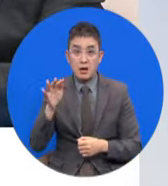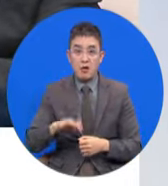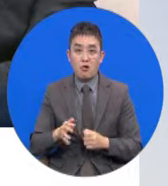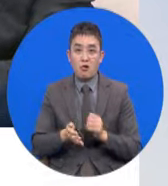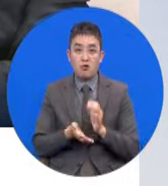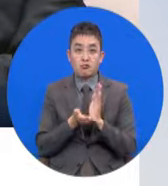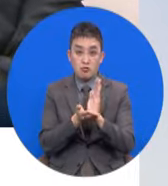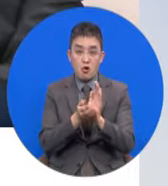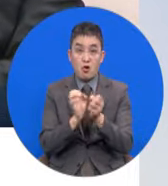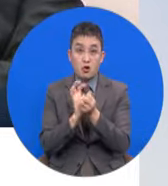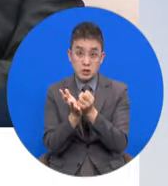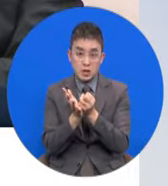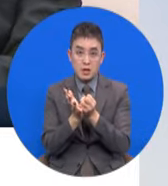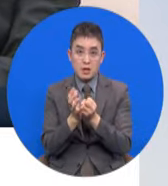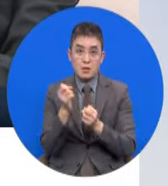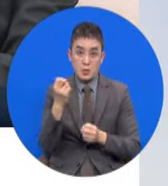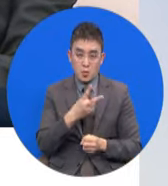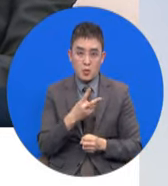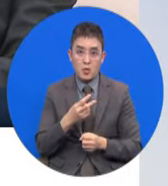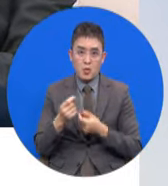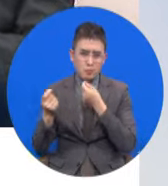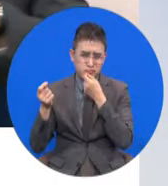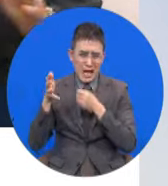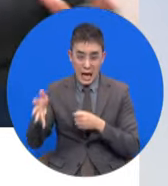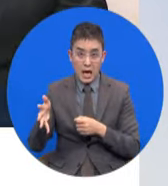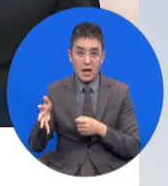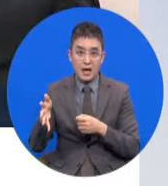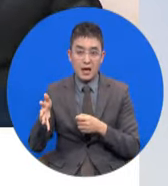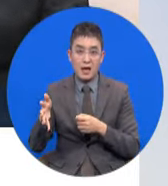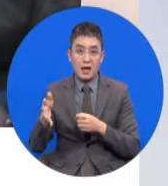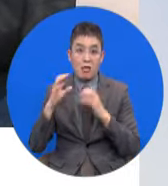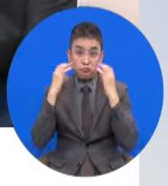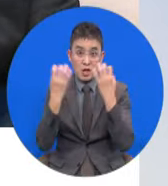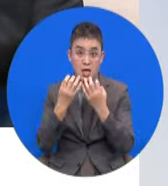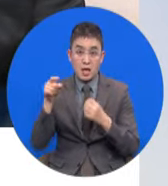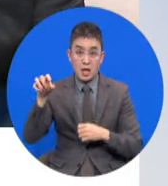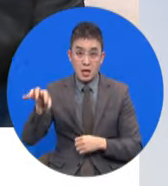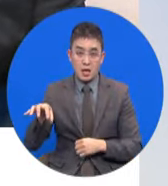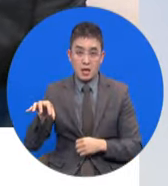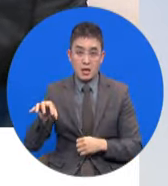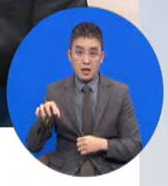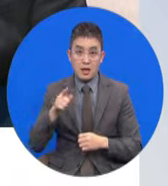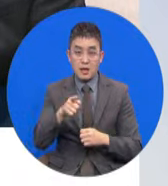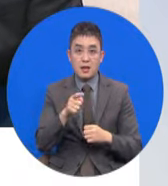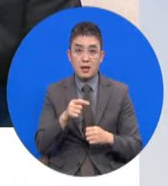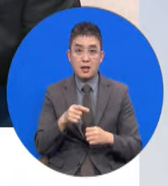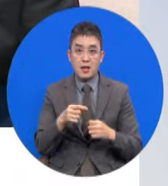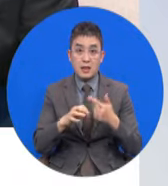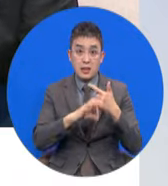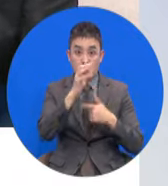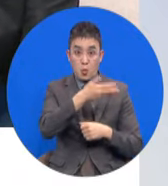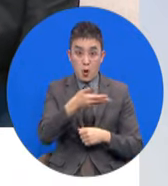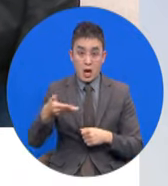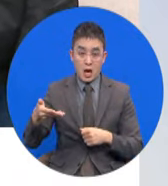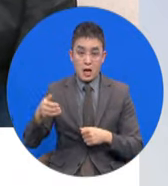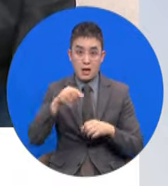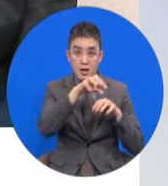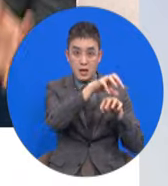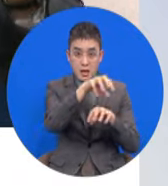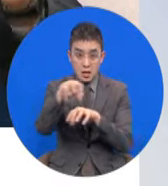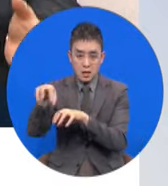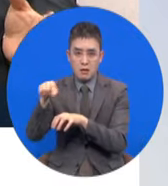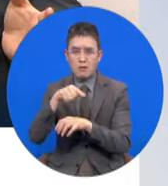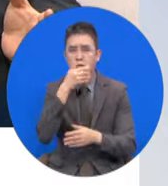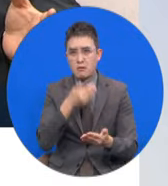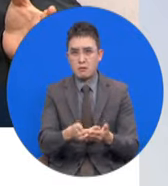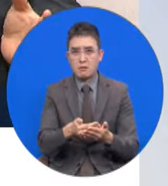말하자면 가장 보수적인 해운대까지 흔들림으로써 당연히 오히려 더 낙동강 벨트가 강고해졌다는 거죠. 그 주변 지역에도 영향을 미쳤다.